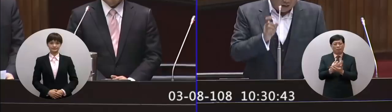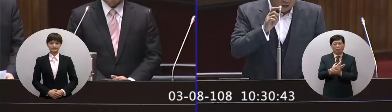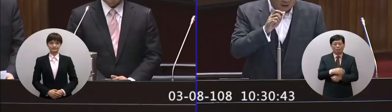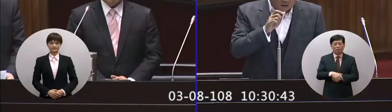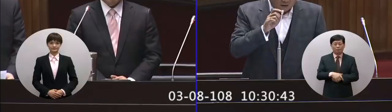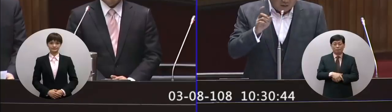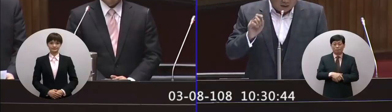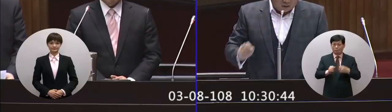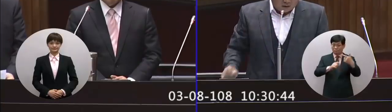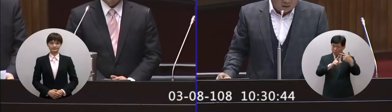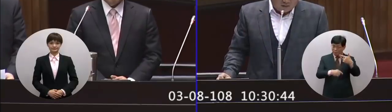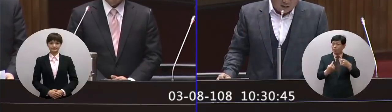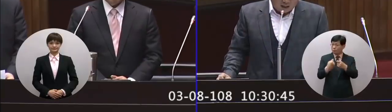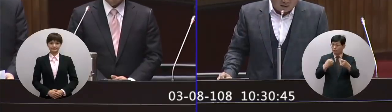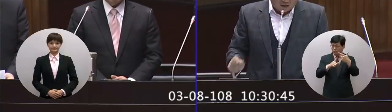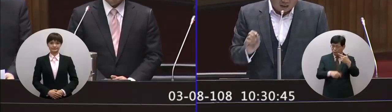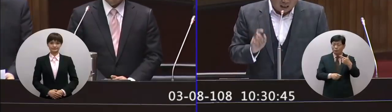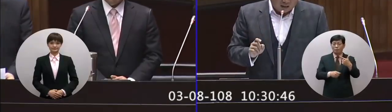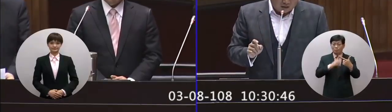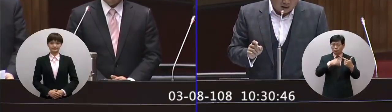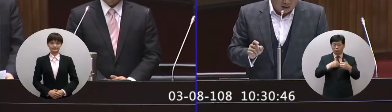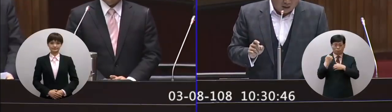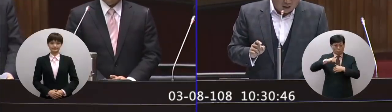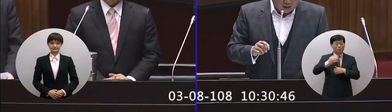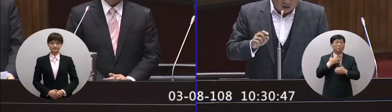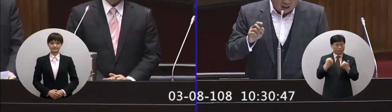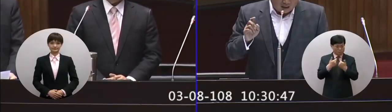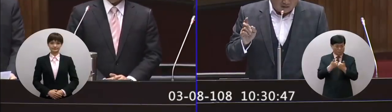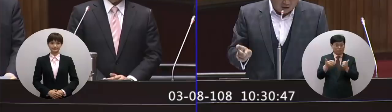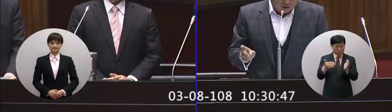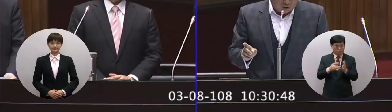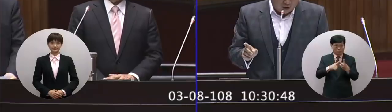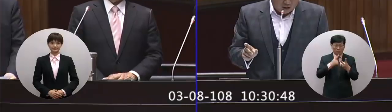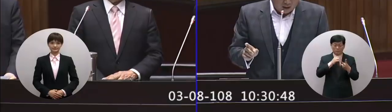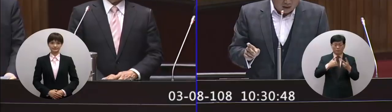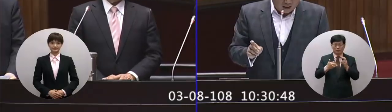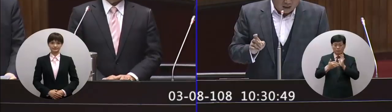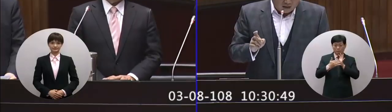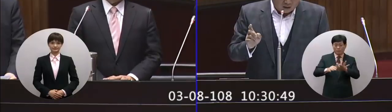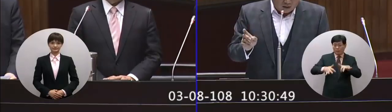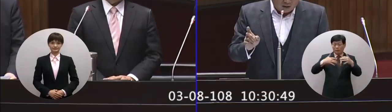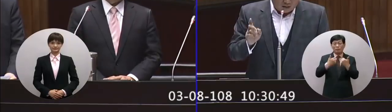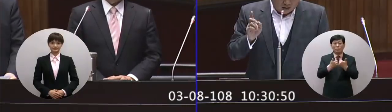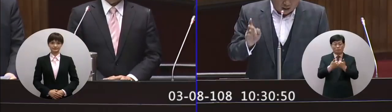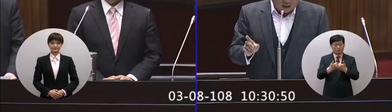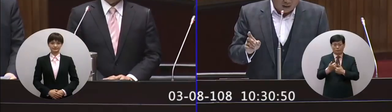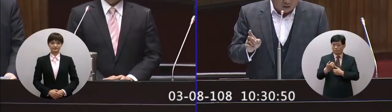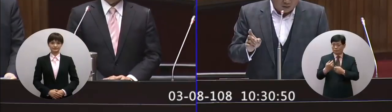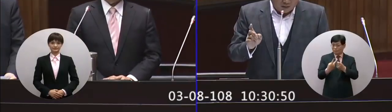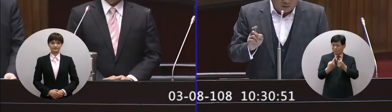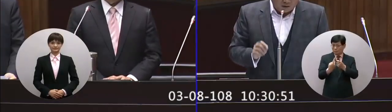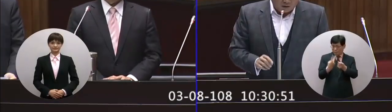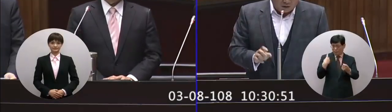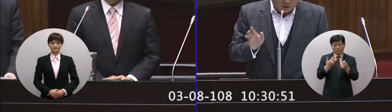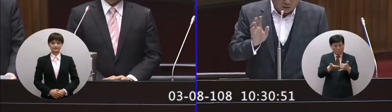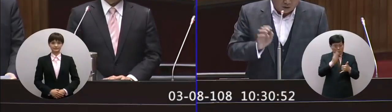所以我们在六月份的时候，去年六月份开完了这个勘案会议，接着又开这个防汛会议。当年昨天前年啊，